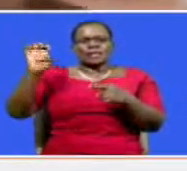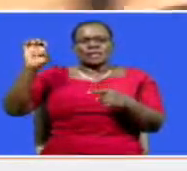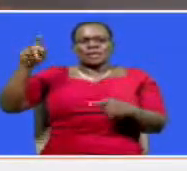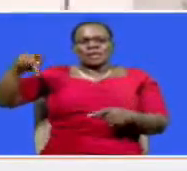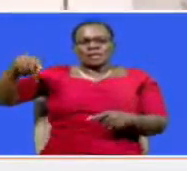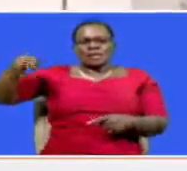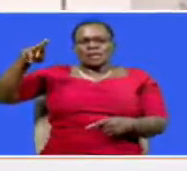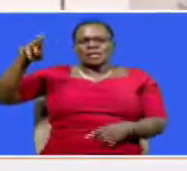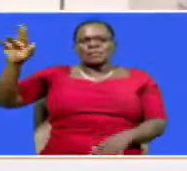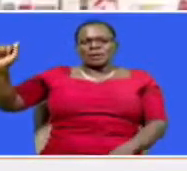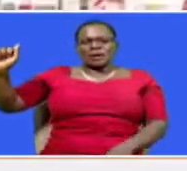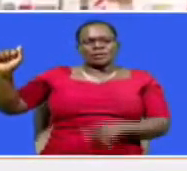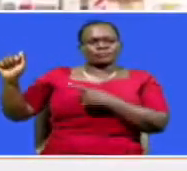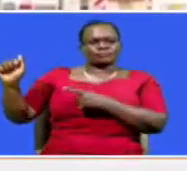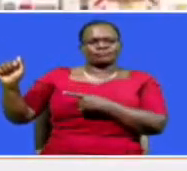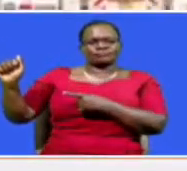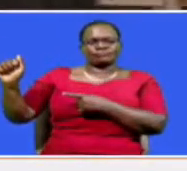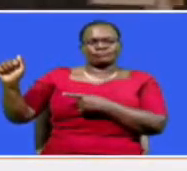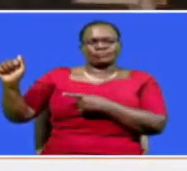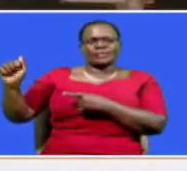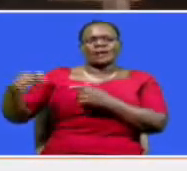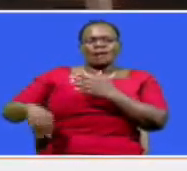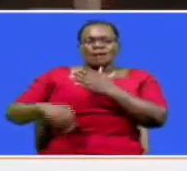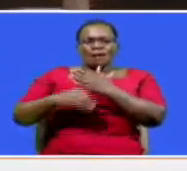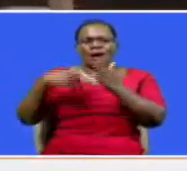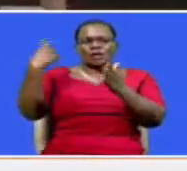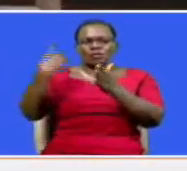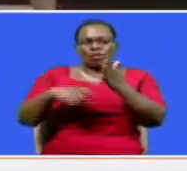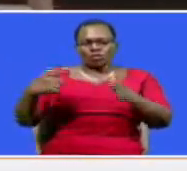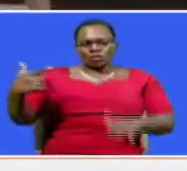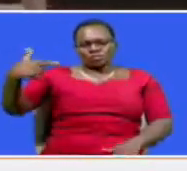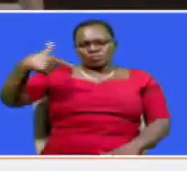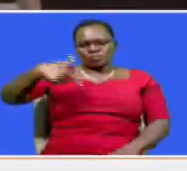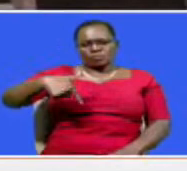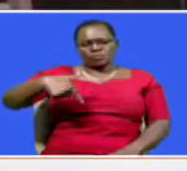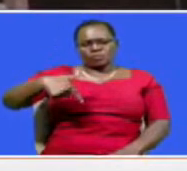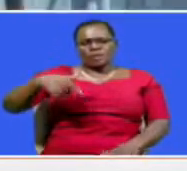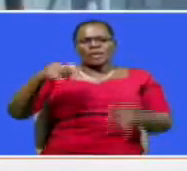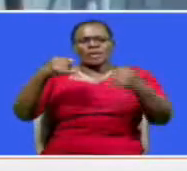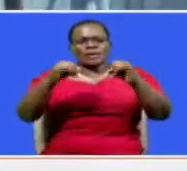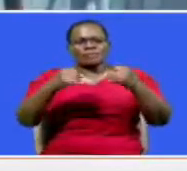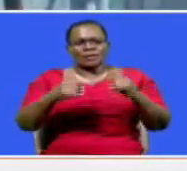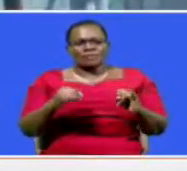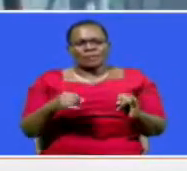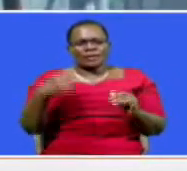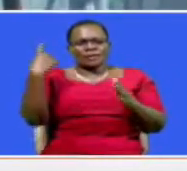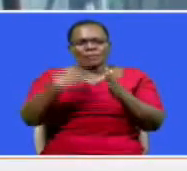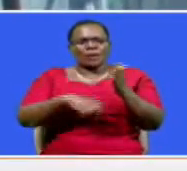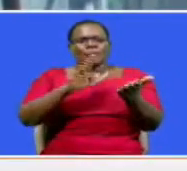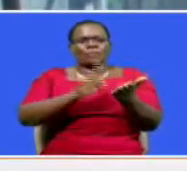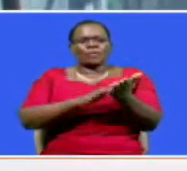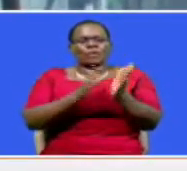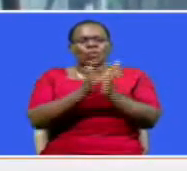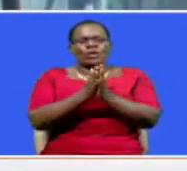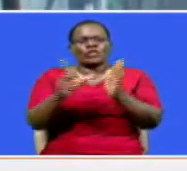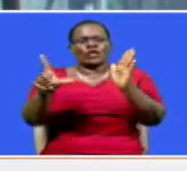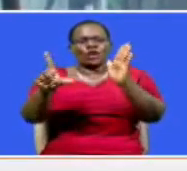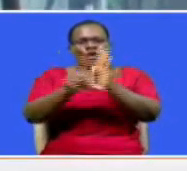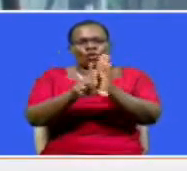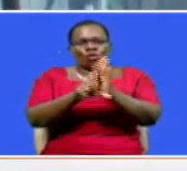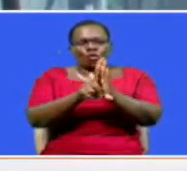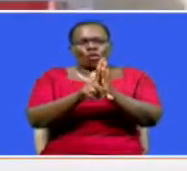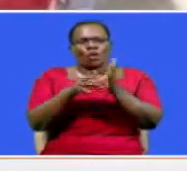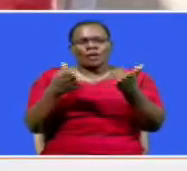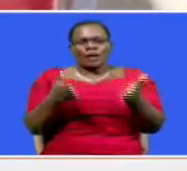kudhibiti nishati na petroli EPRA iliongeza bei za bidhaa zao na kutekeleza ushuru uliopendekezwa na sheria ya fedha.